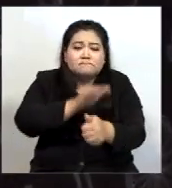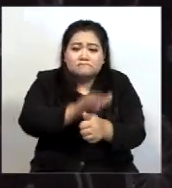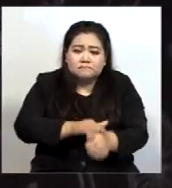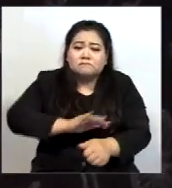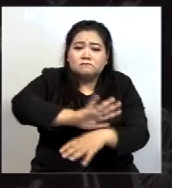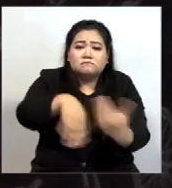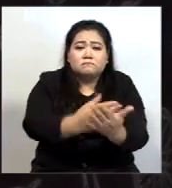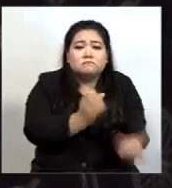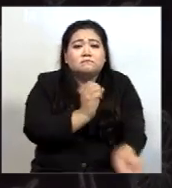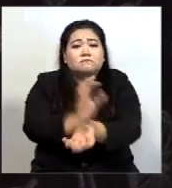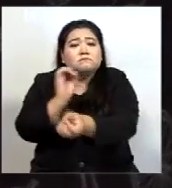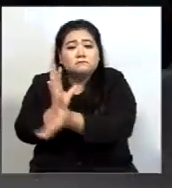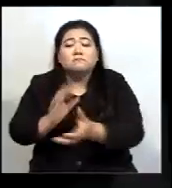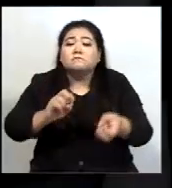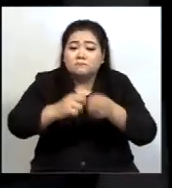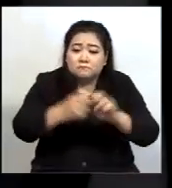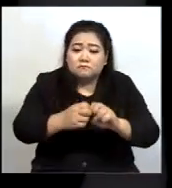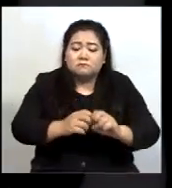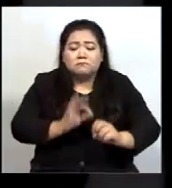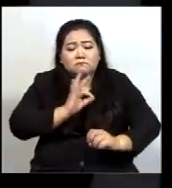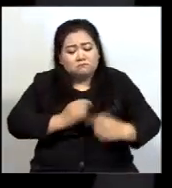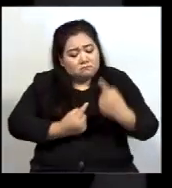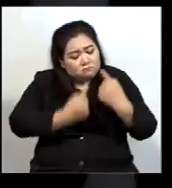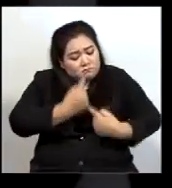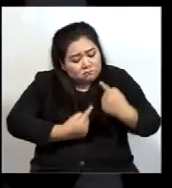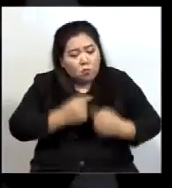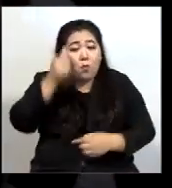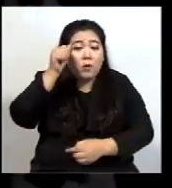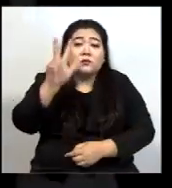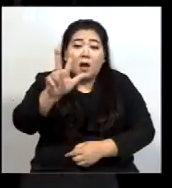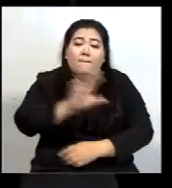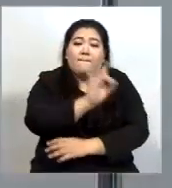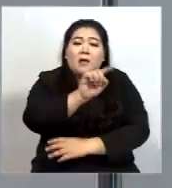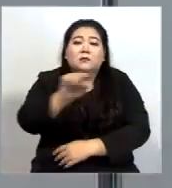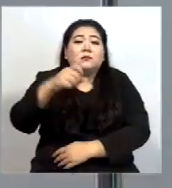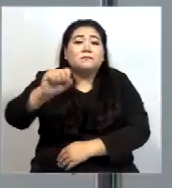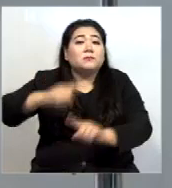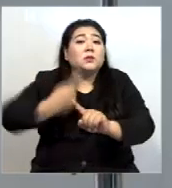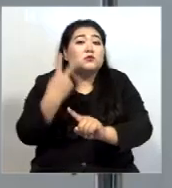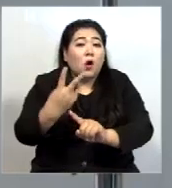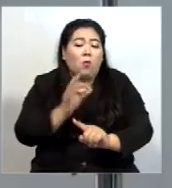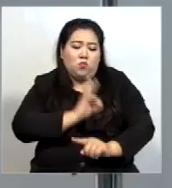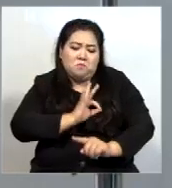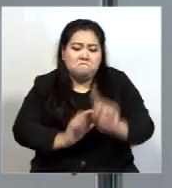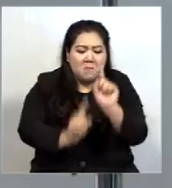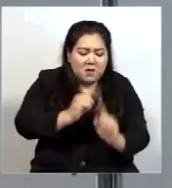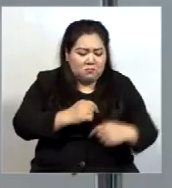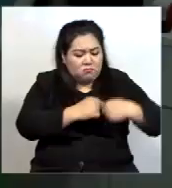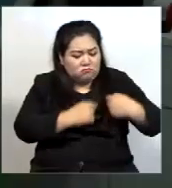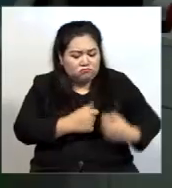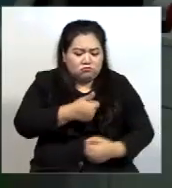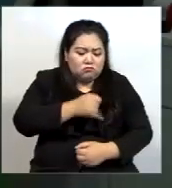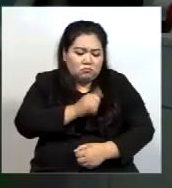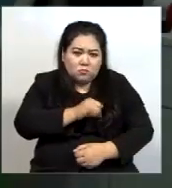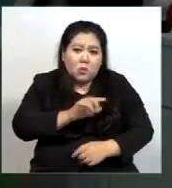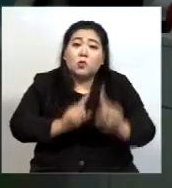กระทบโดยจากผลประเมินสภาวะทางจิตใจในรอบ3วันคือวันที่8ถึง10กุมภาพันธ์พบผู้ที่เข้ารับการตรวจทั้งหม